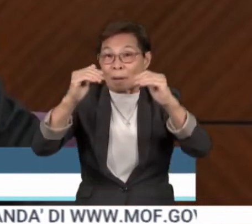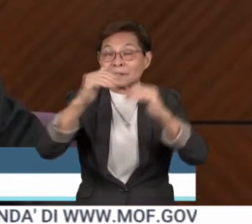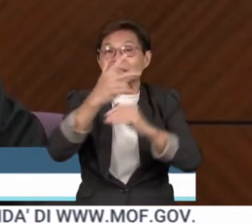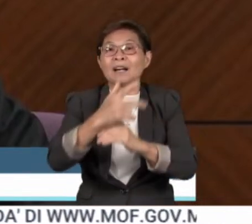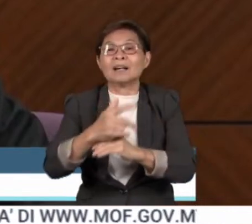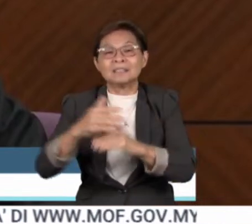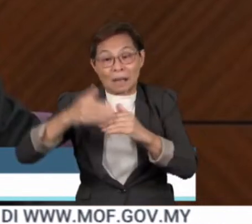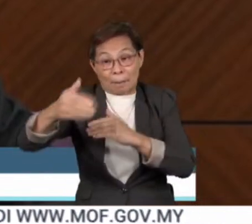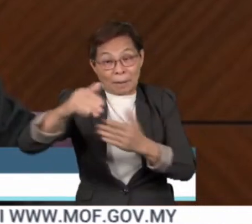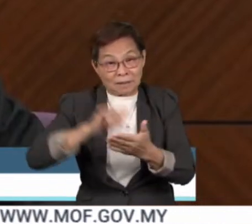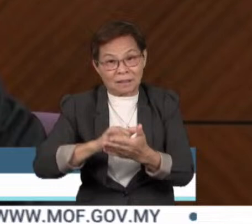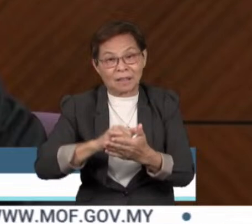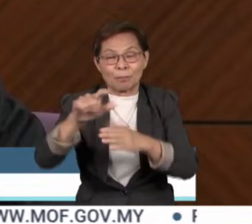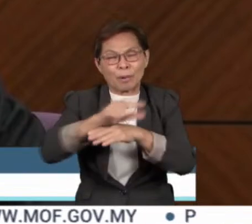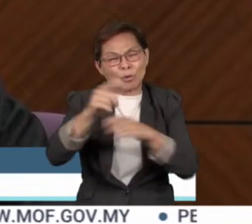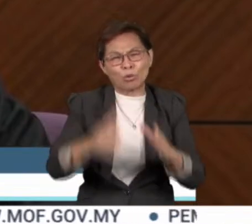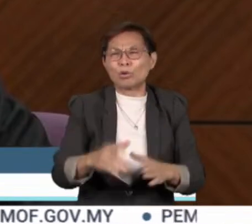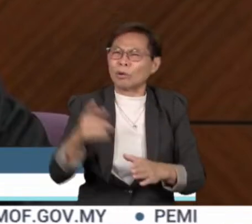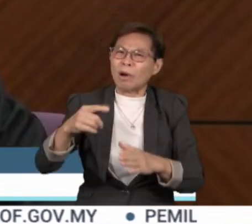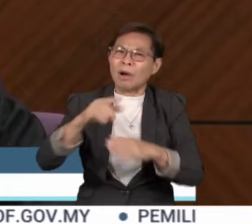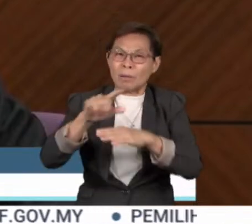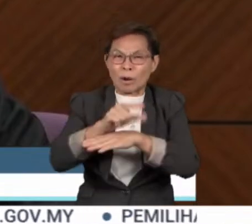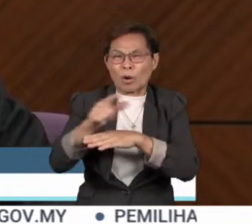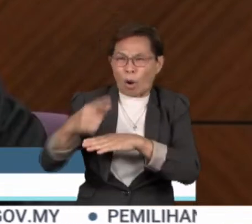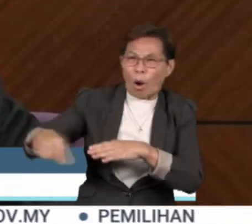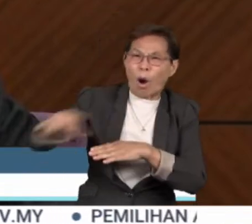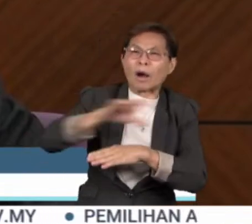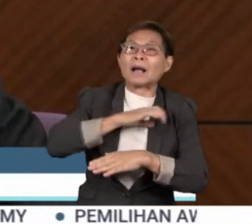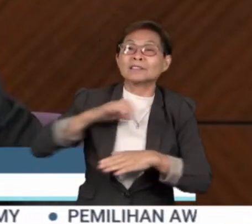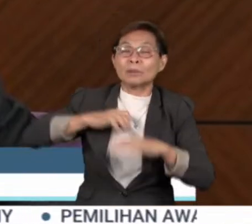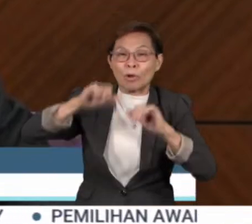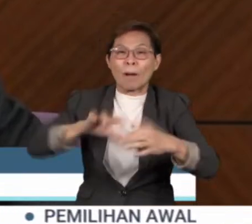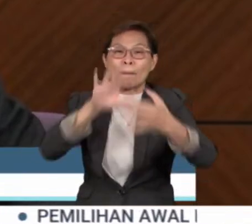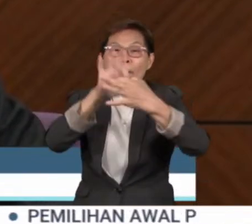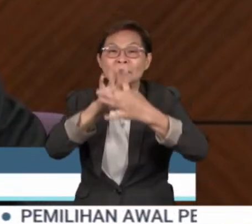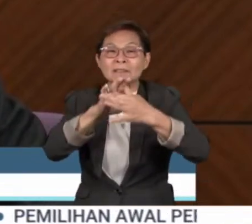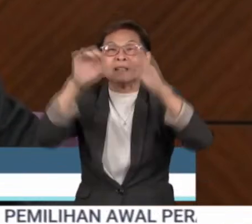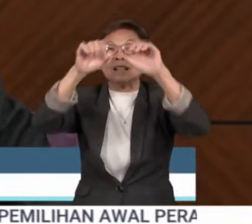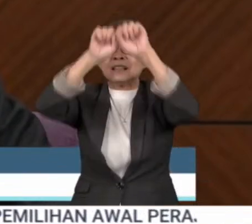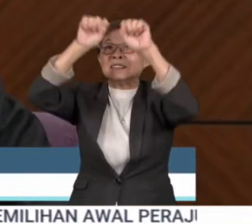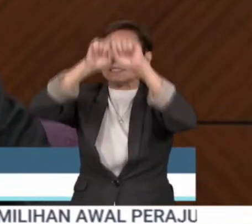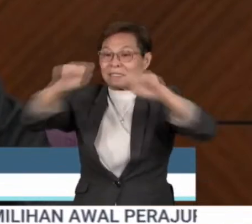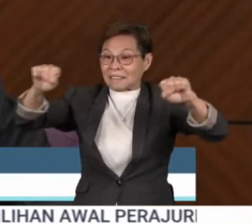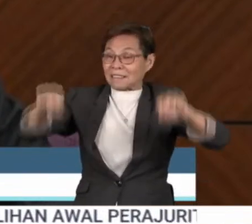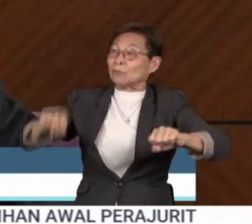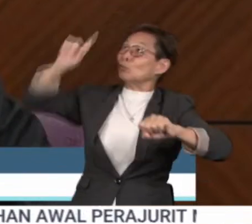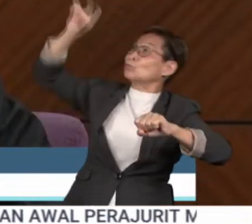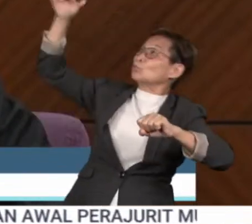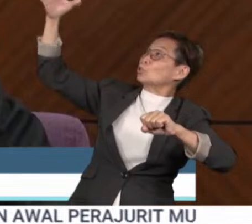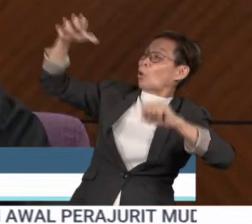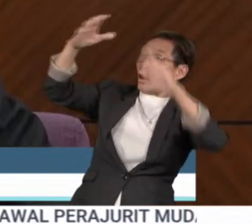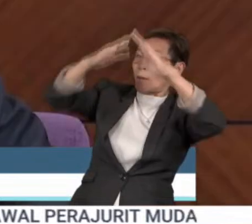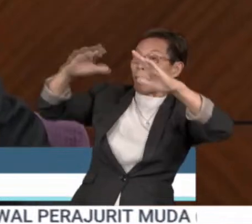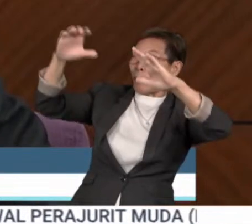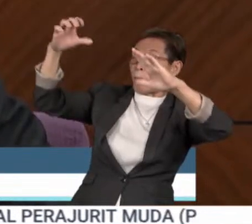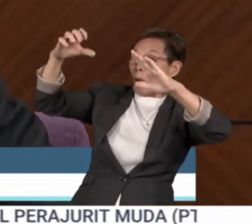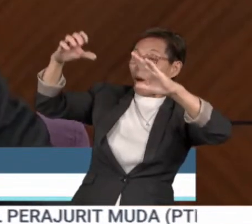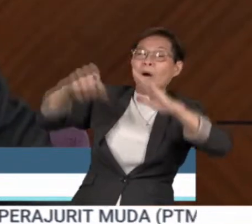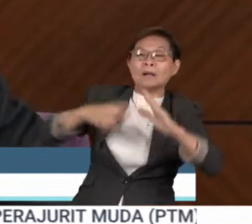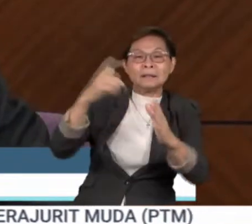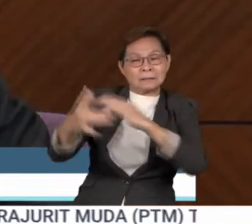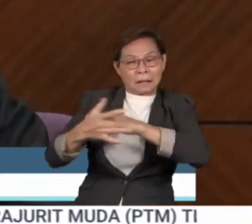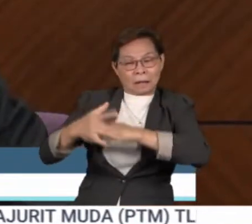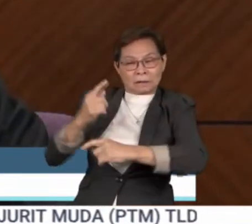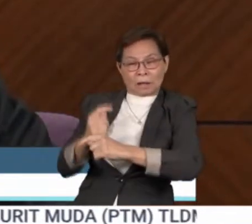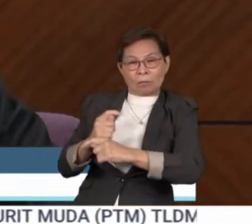Tetapi selepas ini, pengguna boleh melakukan pemasangan sistem solar PV berdasarkan kriteria teknikal yang